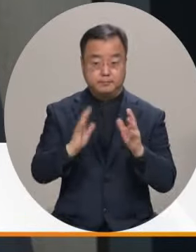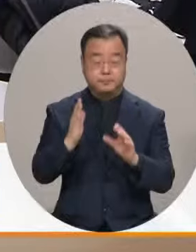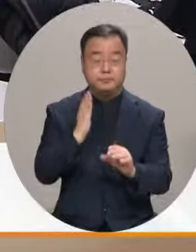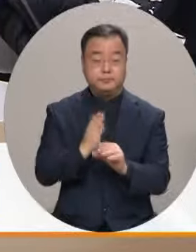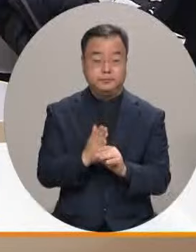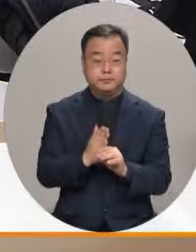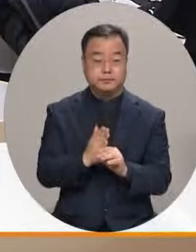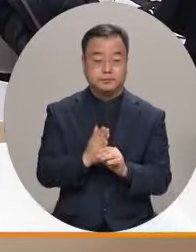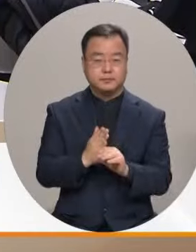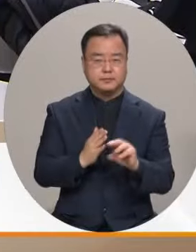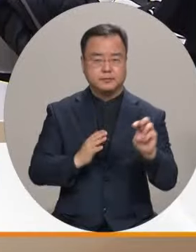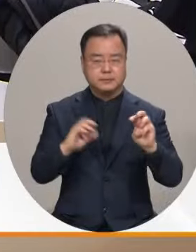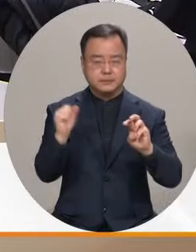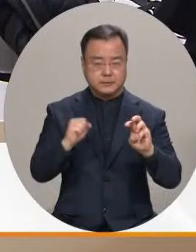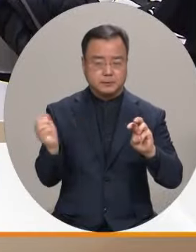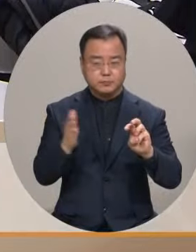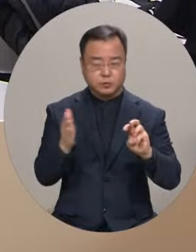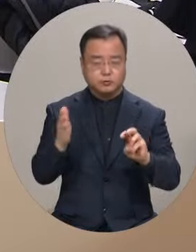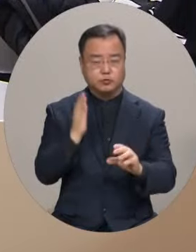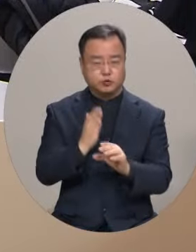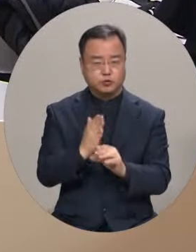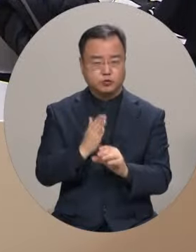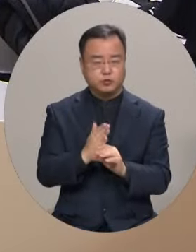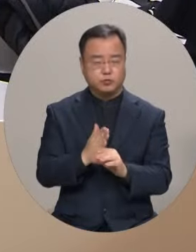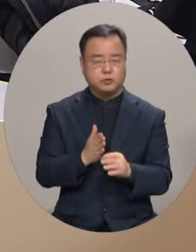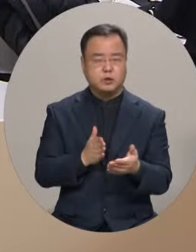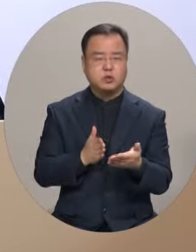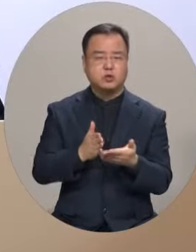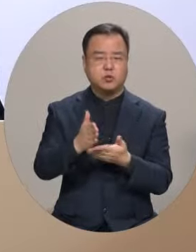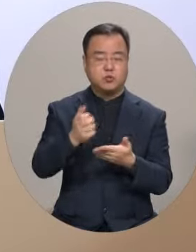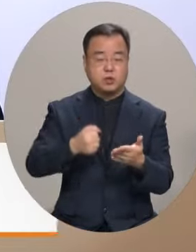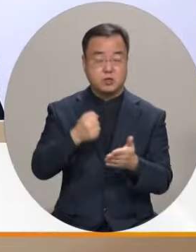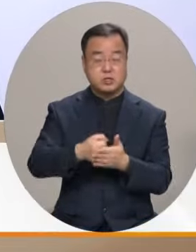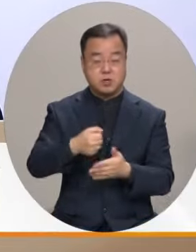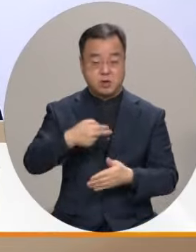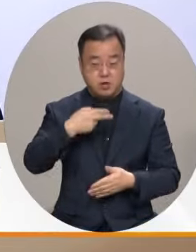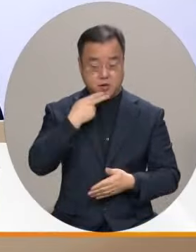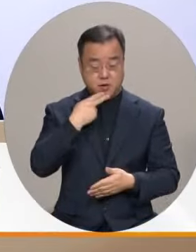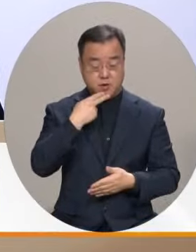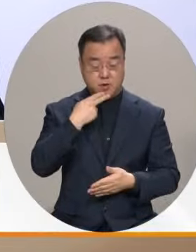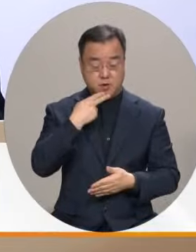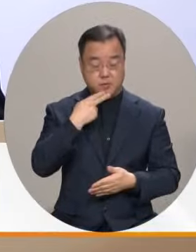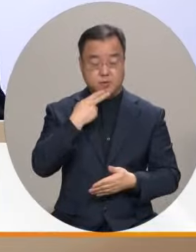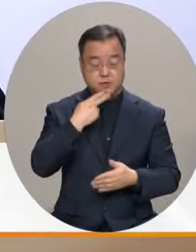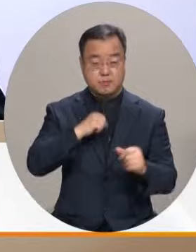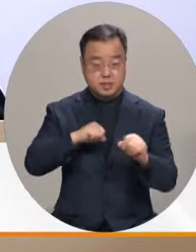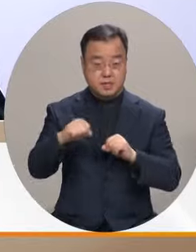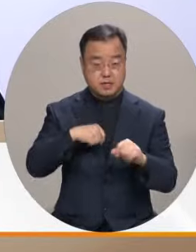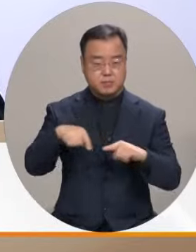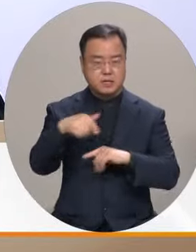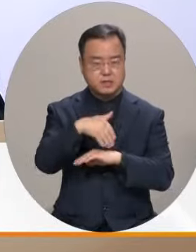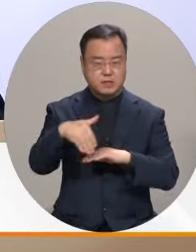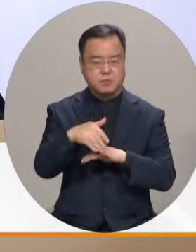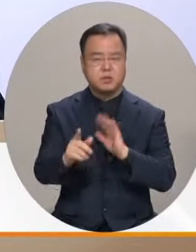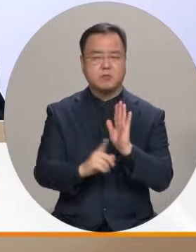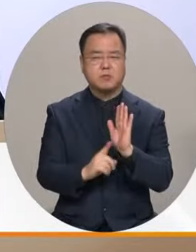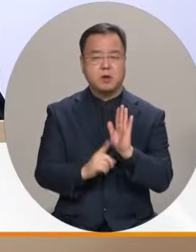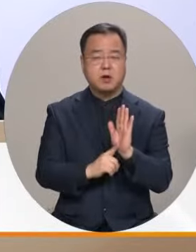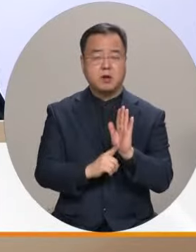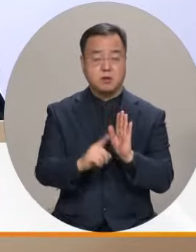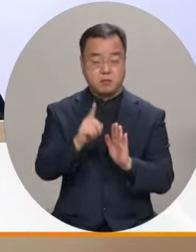무전공 선발하는 쪽으로 가이드라인을 주겠다 이렇게 말했던게이 정책 추진 추진 의사를 밝힌 걸로는 처음이었거든요